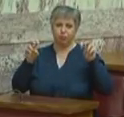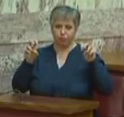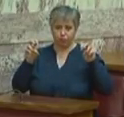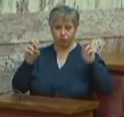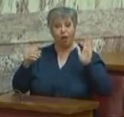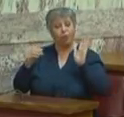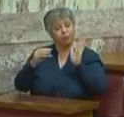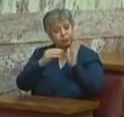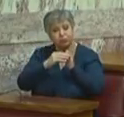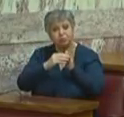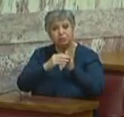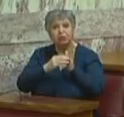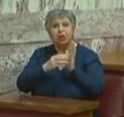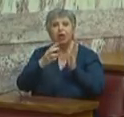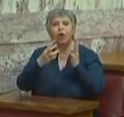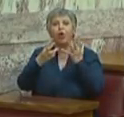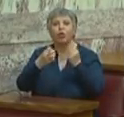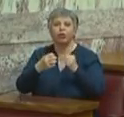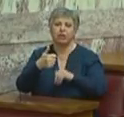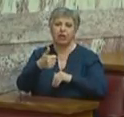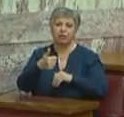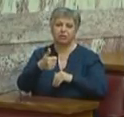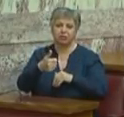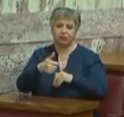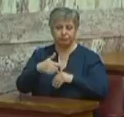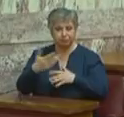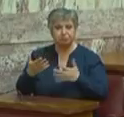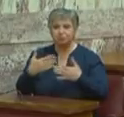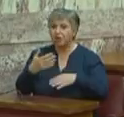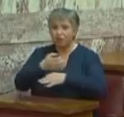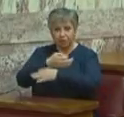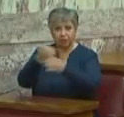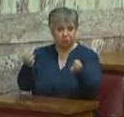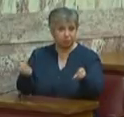86. Κυρίες και κύριοι συνάδελφοι,